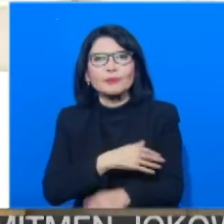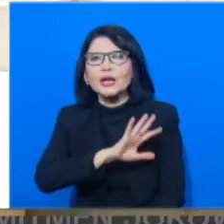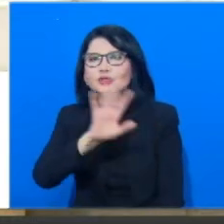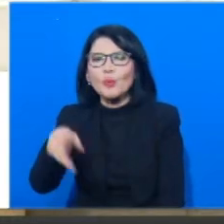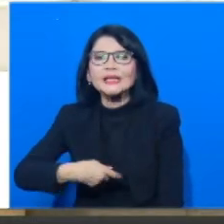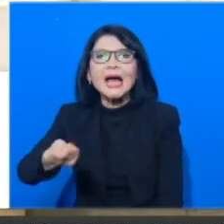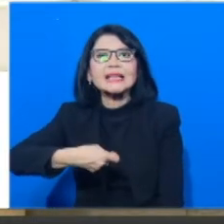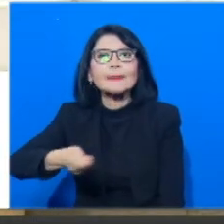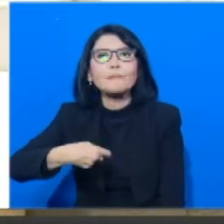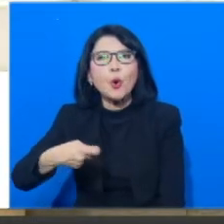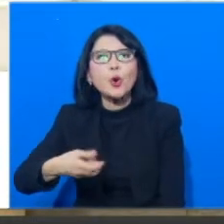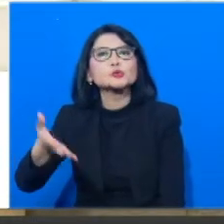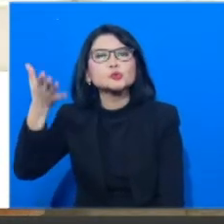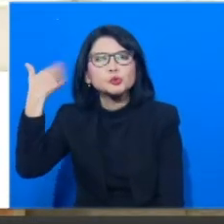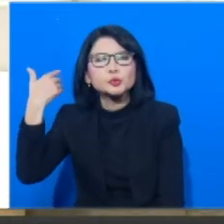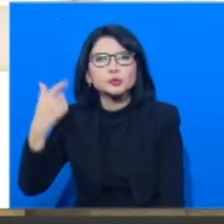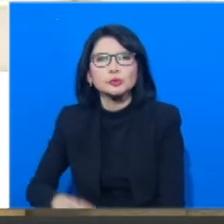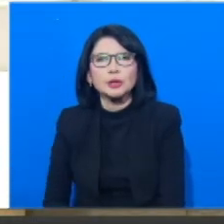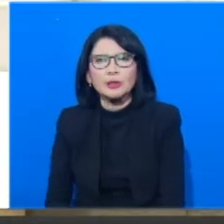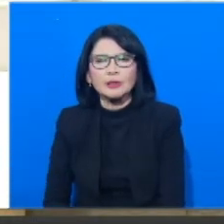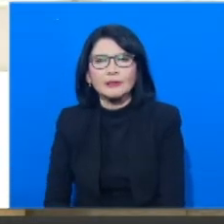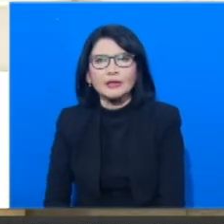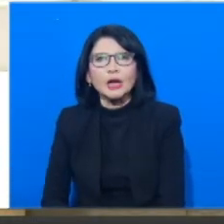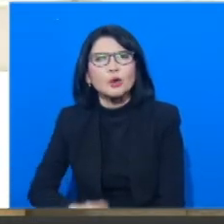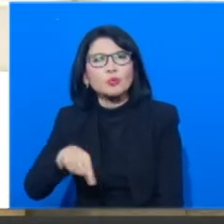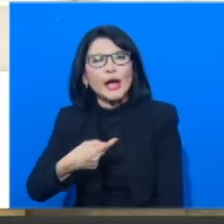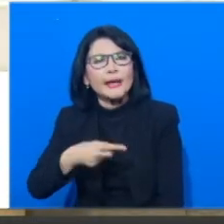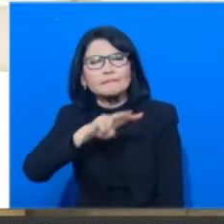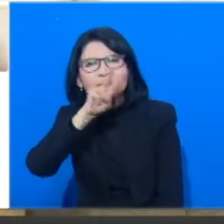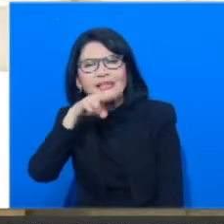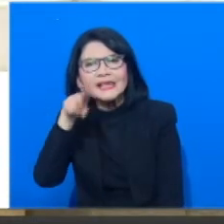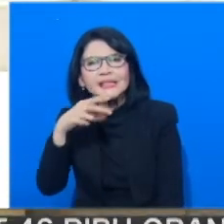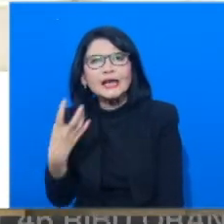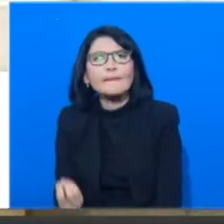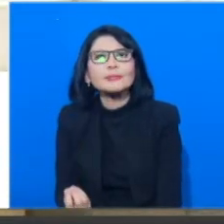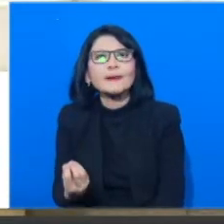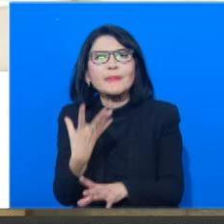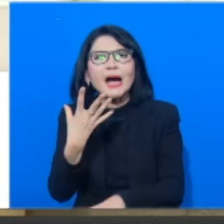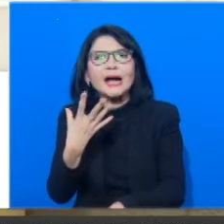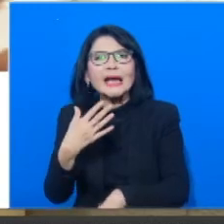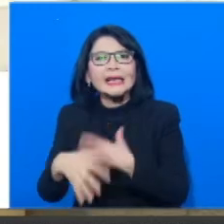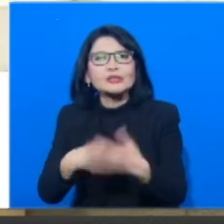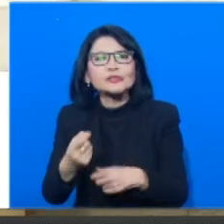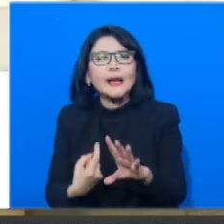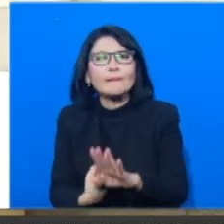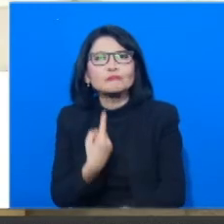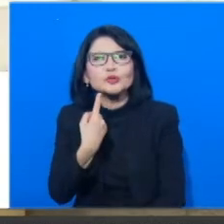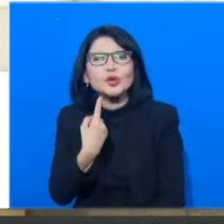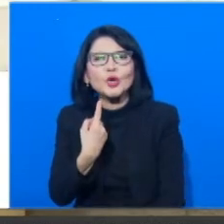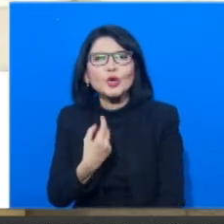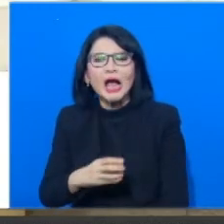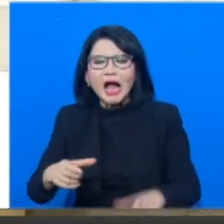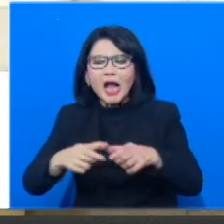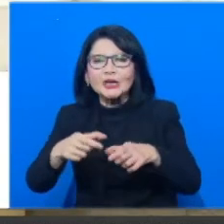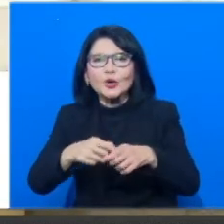ya. Nah kemudian orang mulai mencari perkembangannya di industri, muncul donat kentang dan